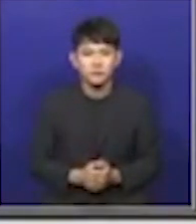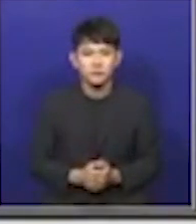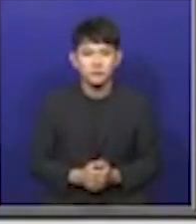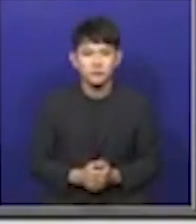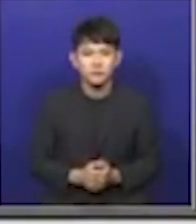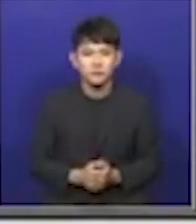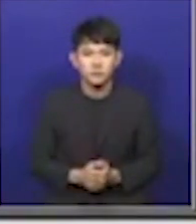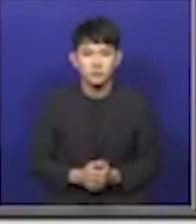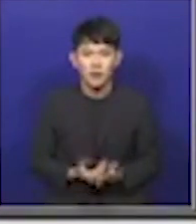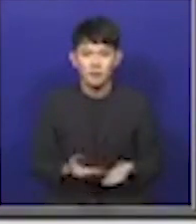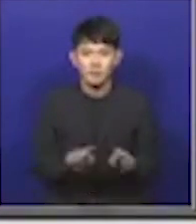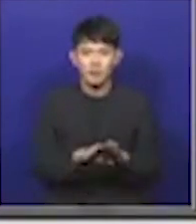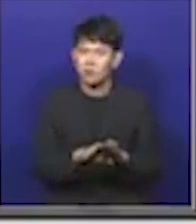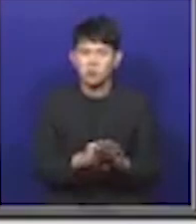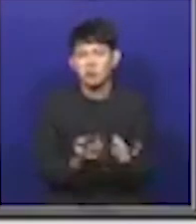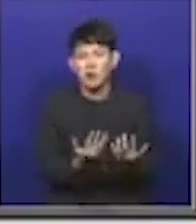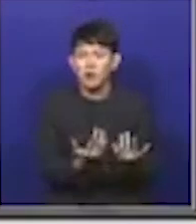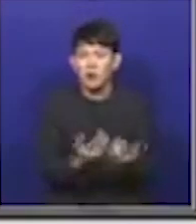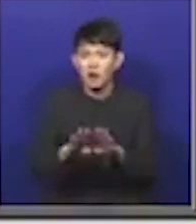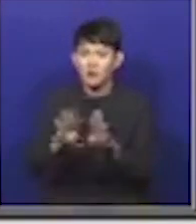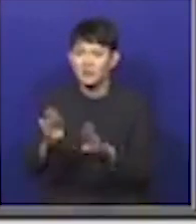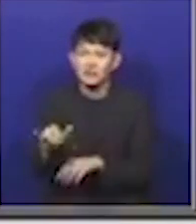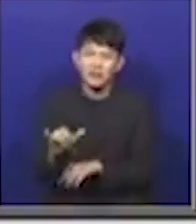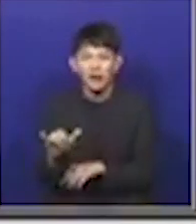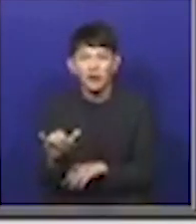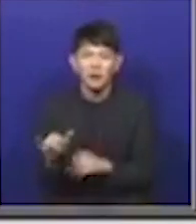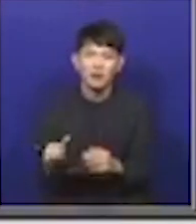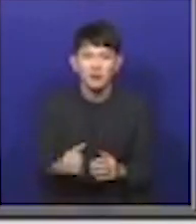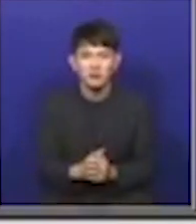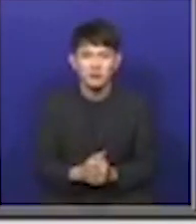ควรปิดไม่ปิดควรเปิดไม่เปิด